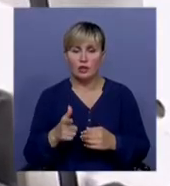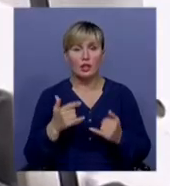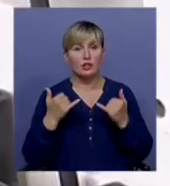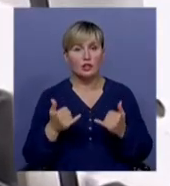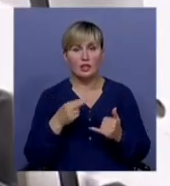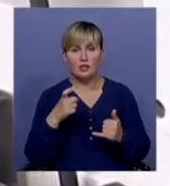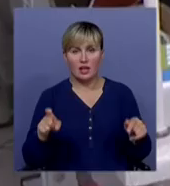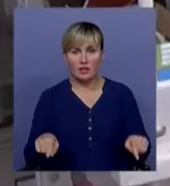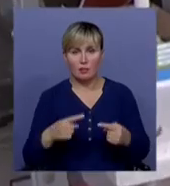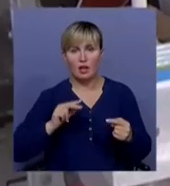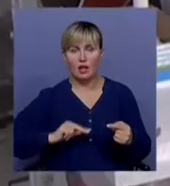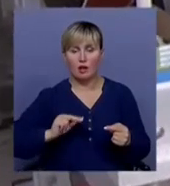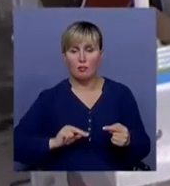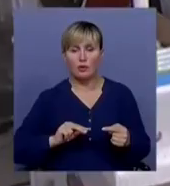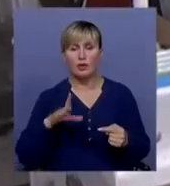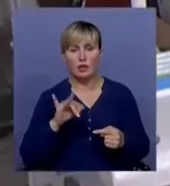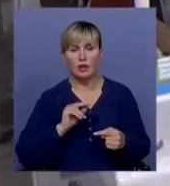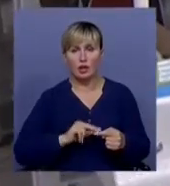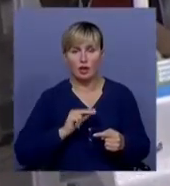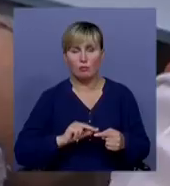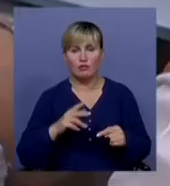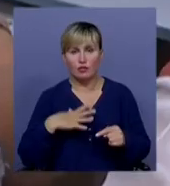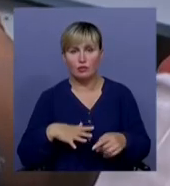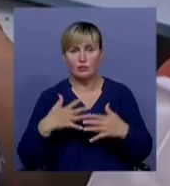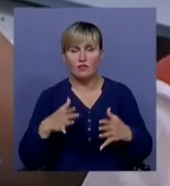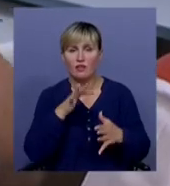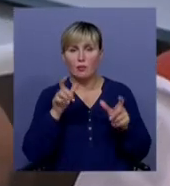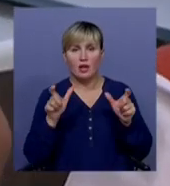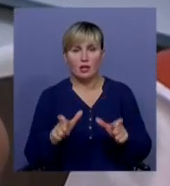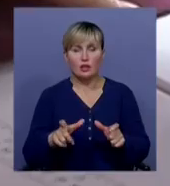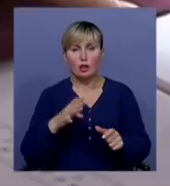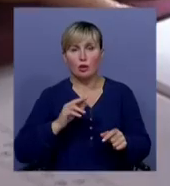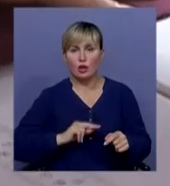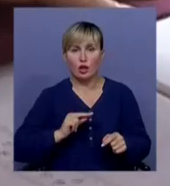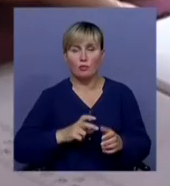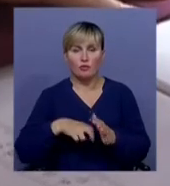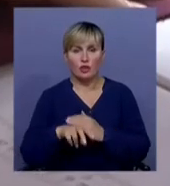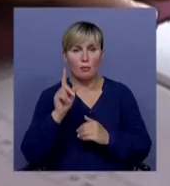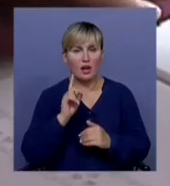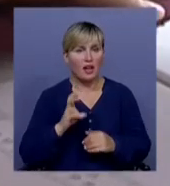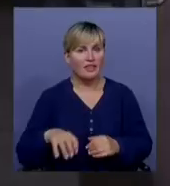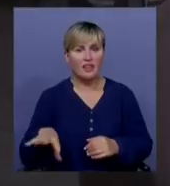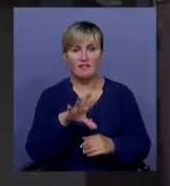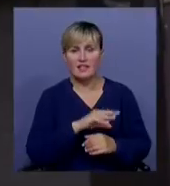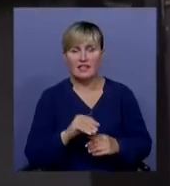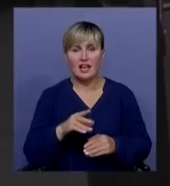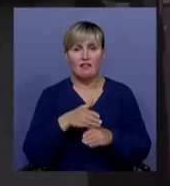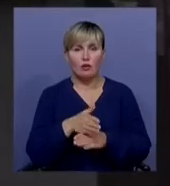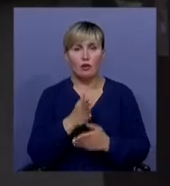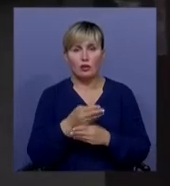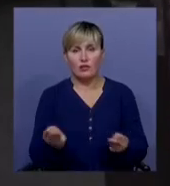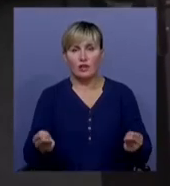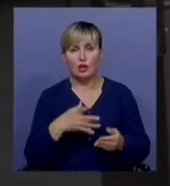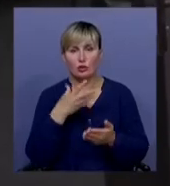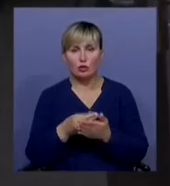Сейчас цех возобновил работу и вовсю наверстывает вынужденный простой во время карантина. Хотя на работу вышел пока еще не весь персонал. На входе нам выдали